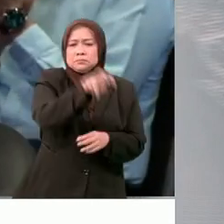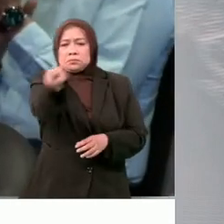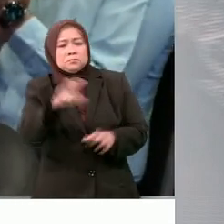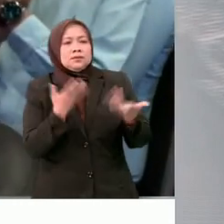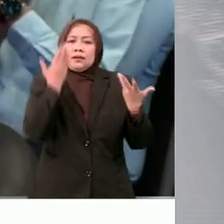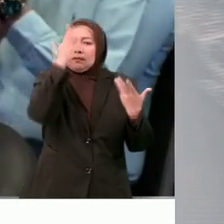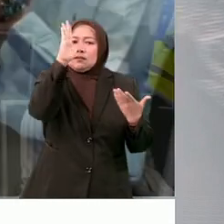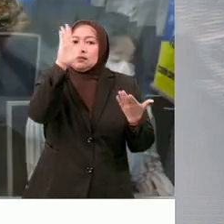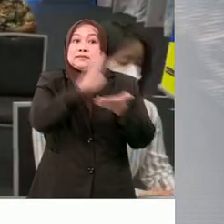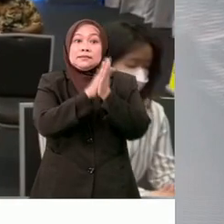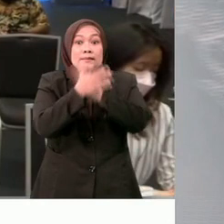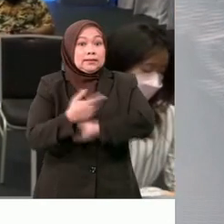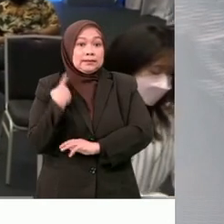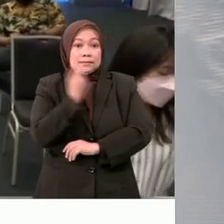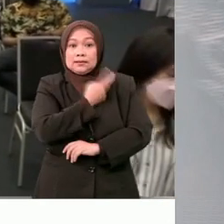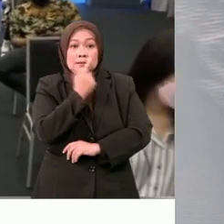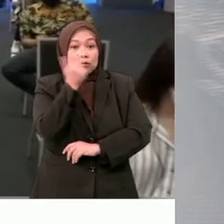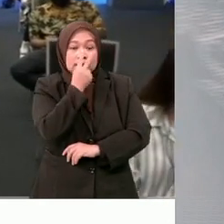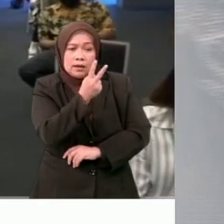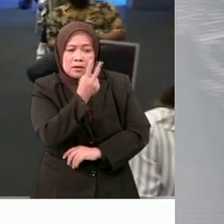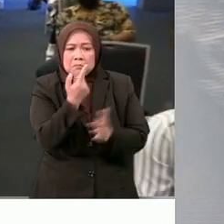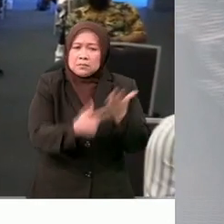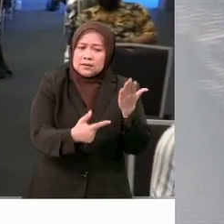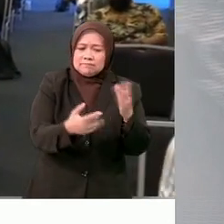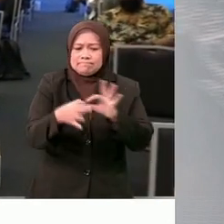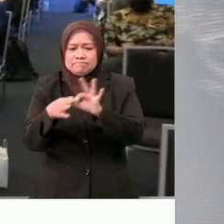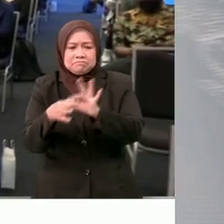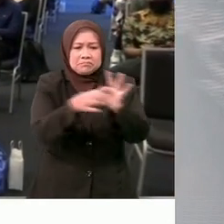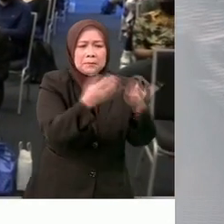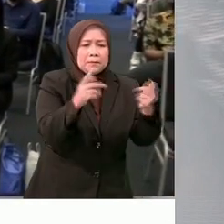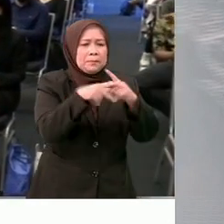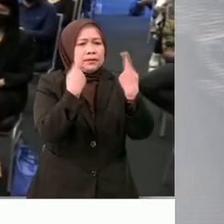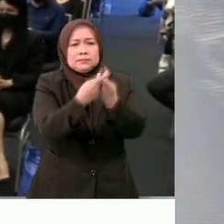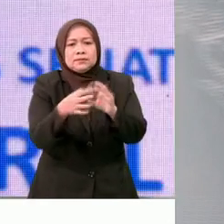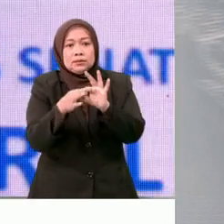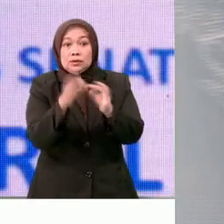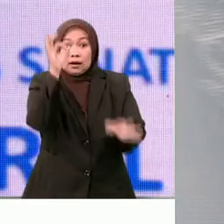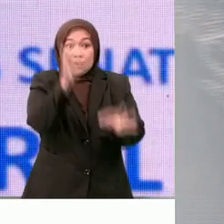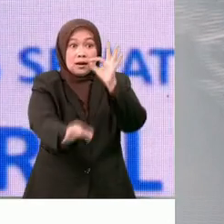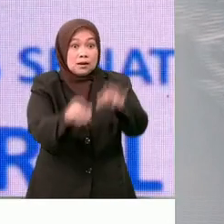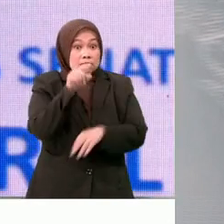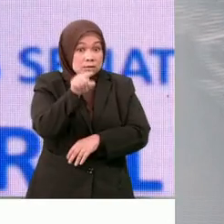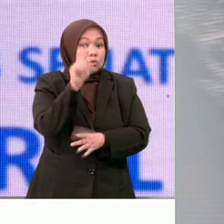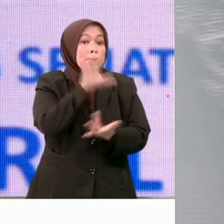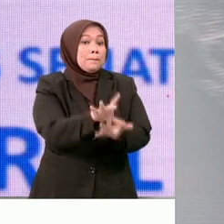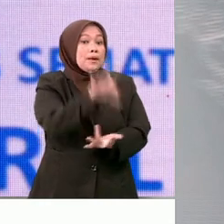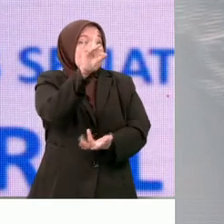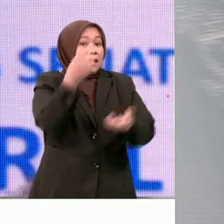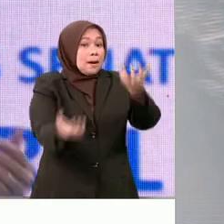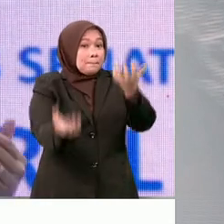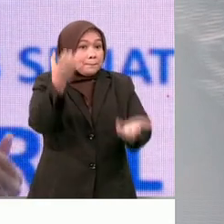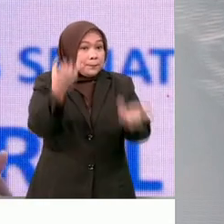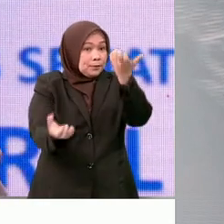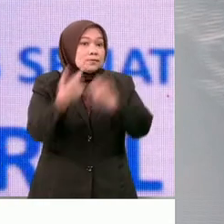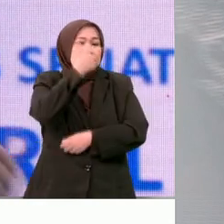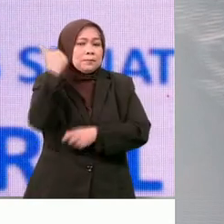kawasan yang juga tidak dilihat sebagai mati lagi terikat dengan mati bersatu jika istrinya punya pilihan memilih pakaian Ukraina